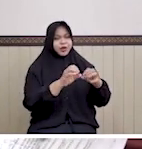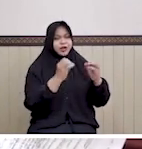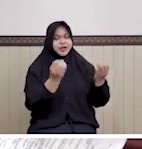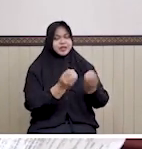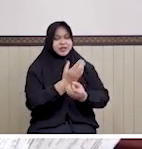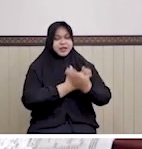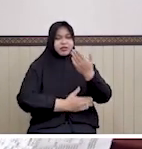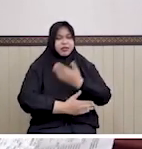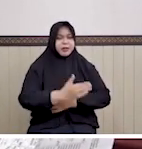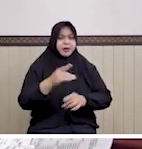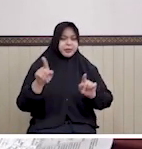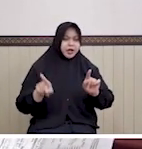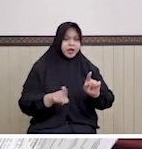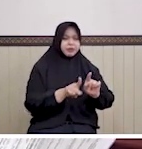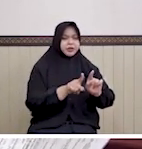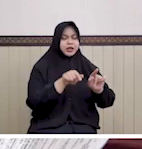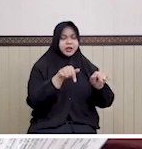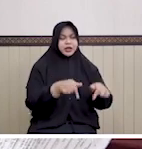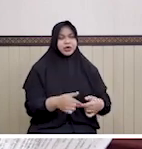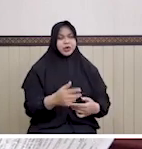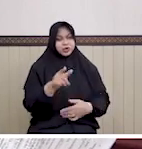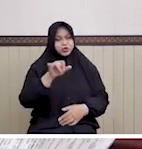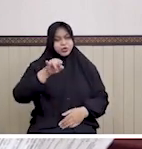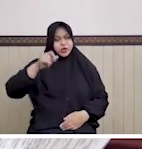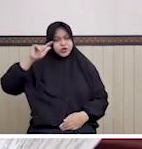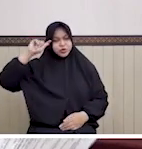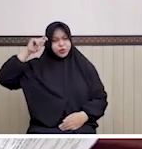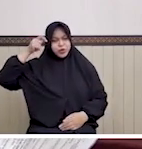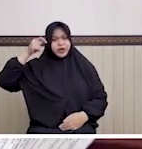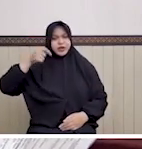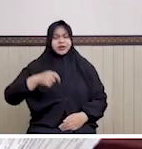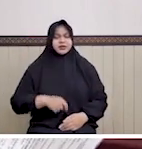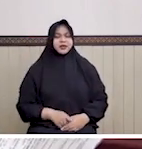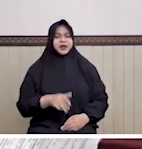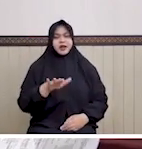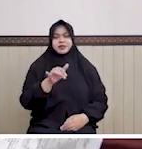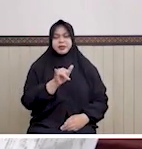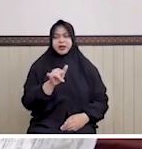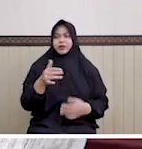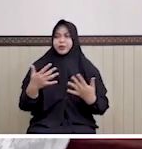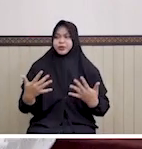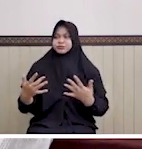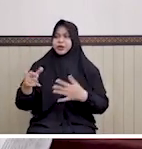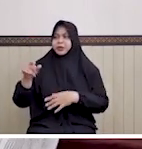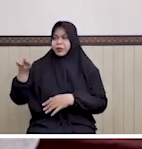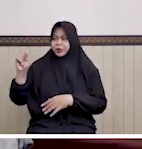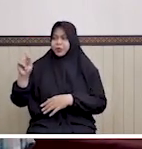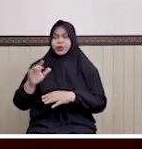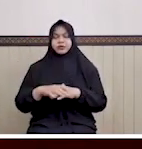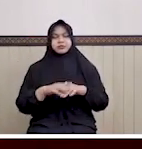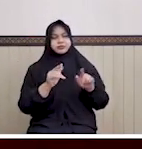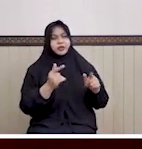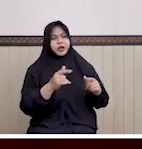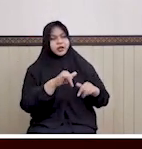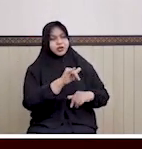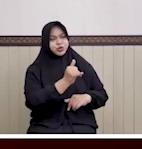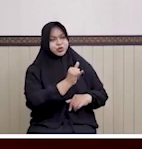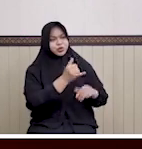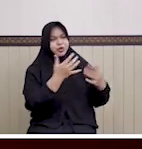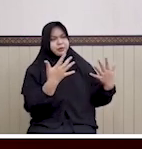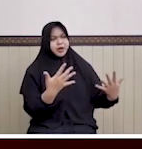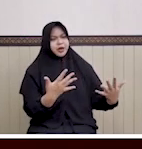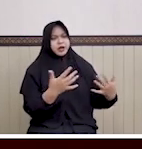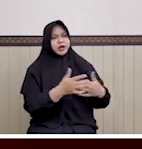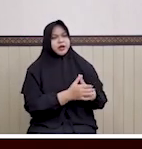yang mendampingi itu pun juga sulit ya dicoba aja sulit kira-kira begitu hehehe keluar Jogja kemudian